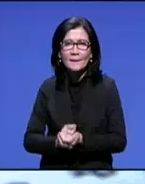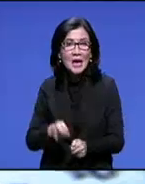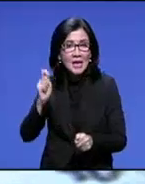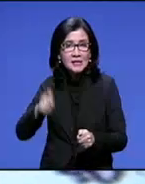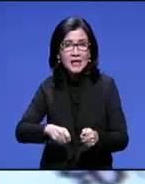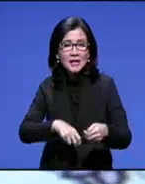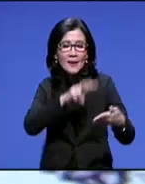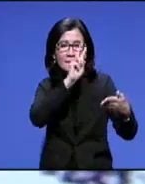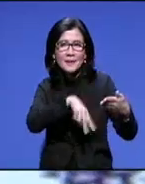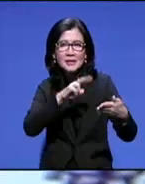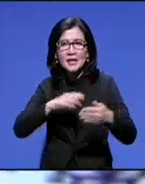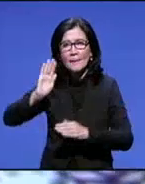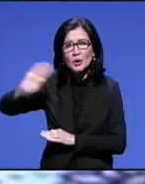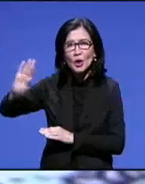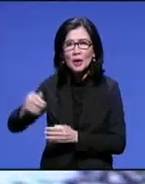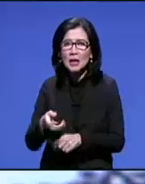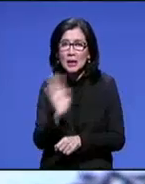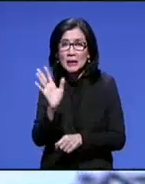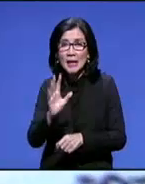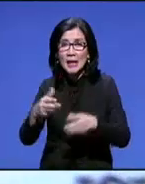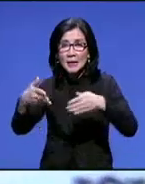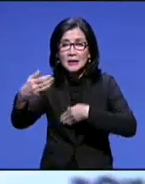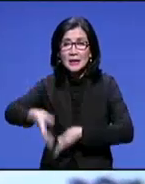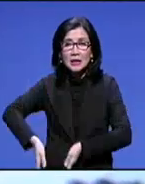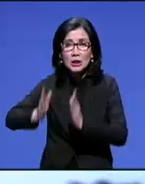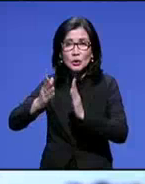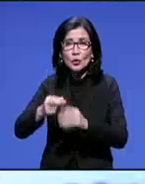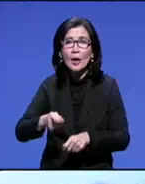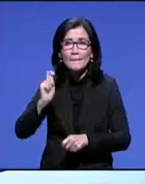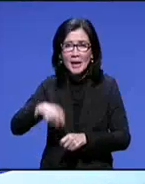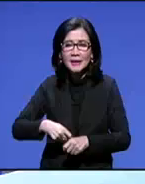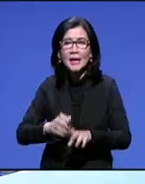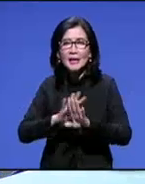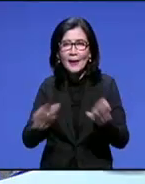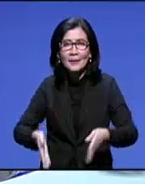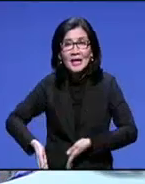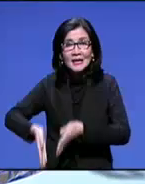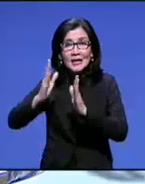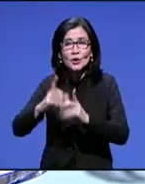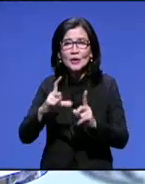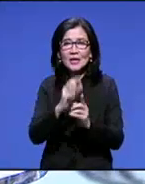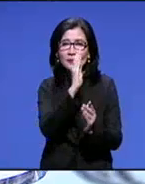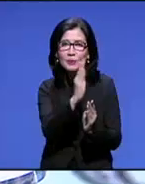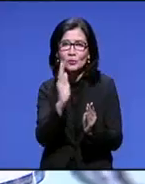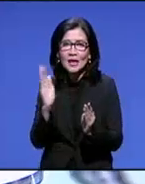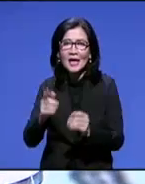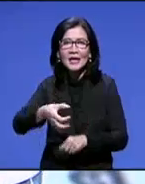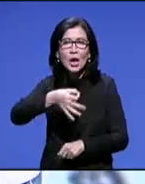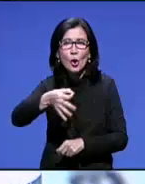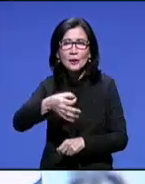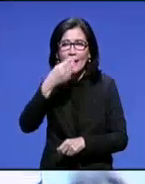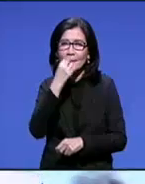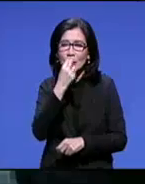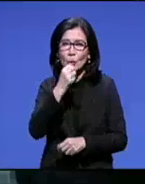agenda pembacaan eksepsi tidak digelar di Pengadilan Negeri Bandung, melainkan di Dinas Perpustakaan dan Kearsipan Daerah Kota Bandung.